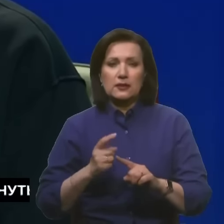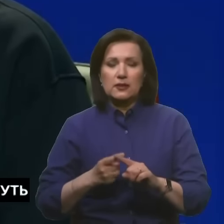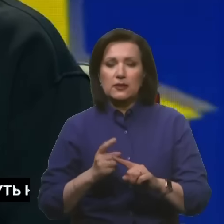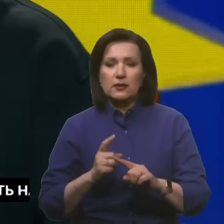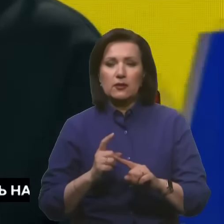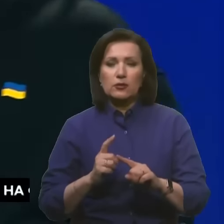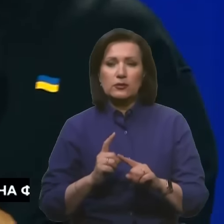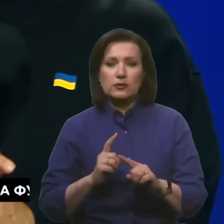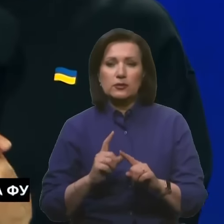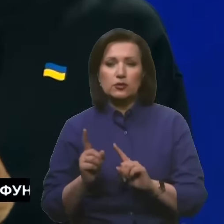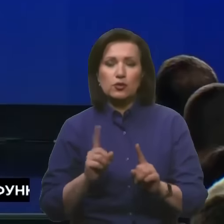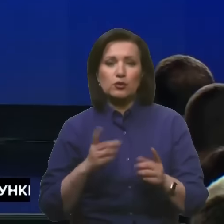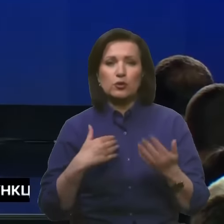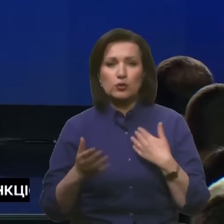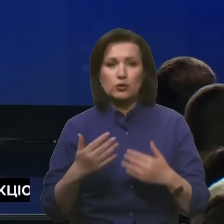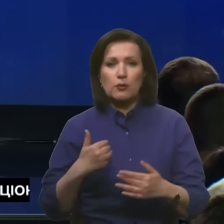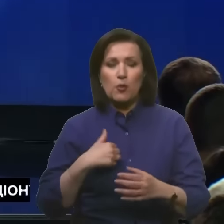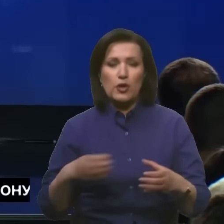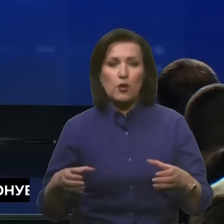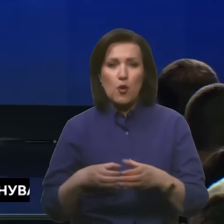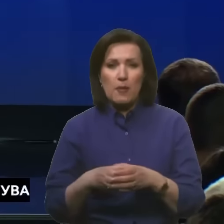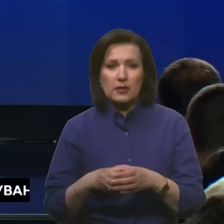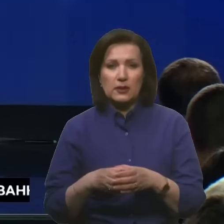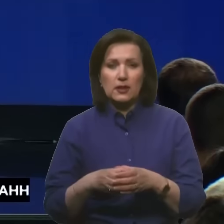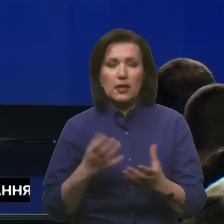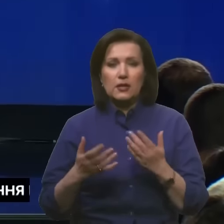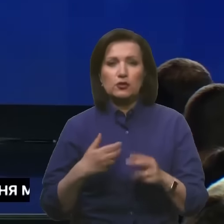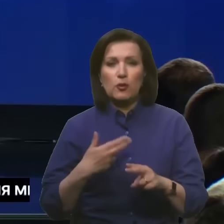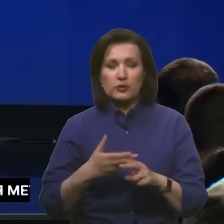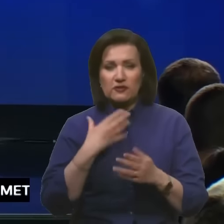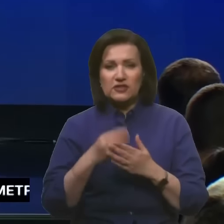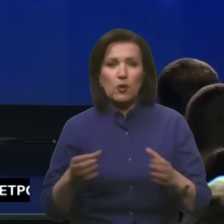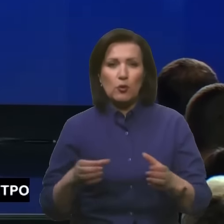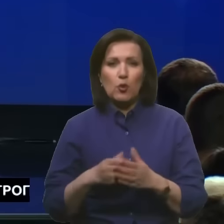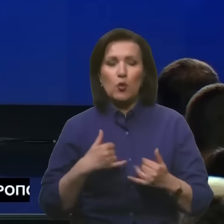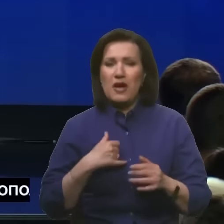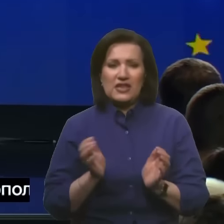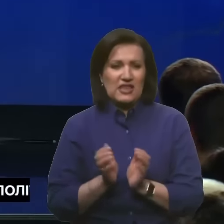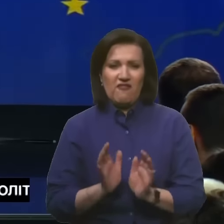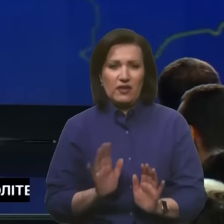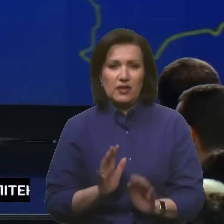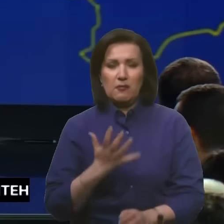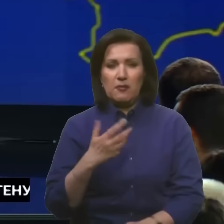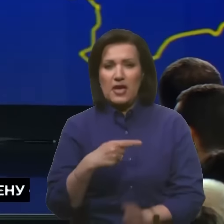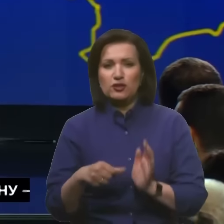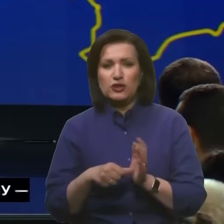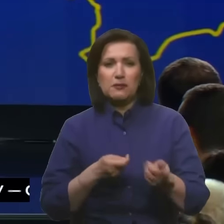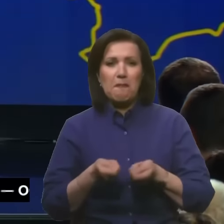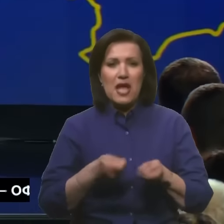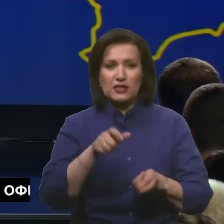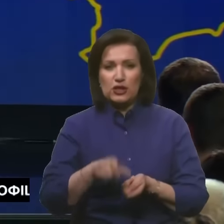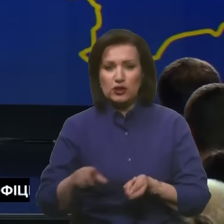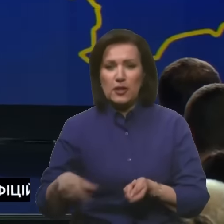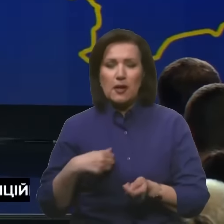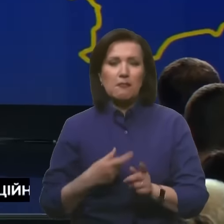мені. Що стосується моєї команди, якщо я позбавлю своєї команди, у мене вона невелика, 5-6 менеджерів, то